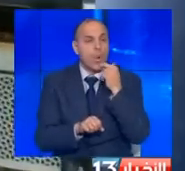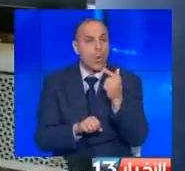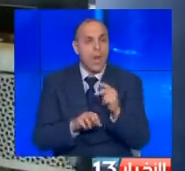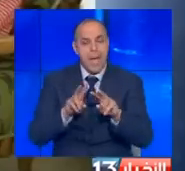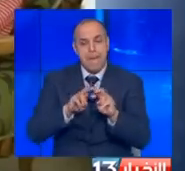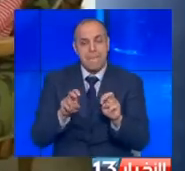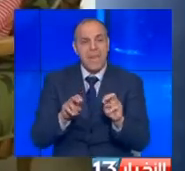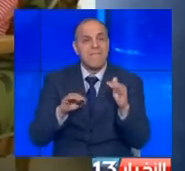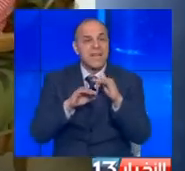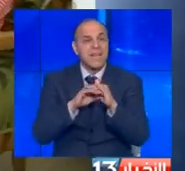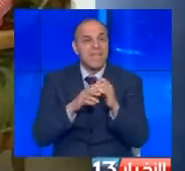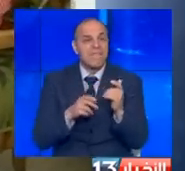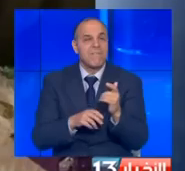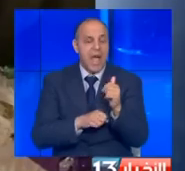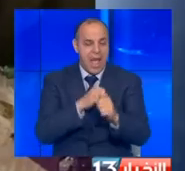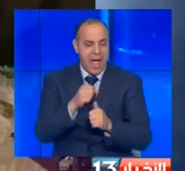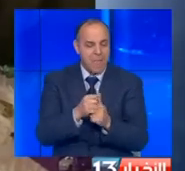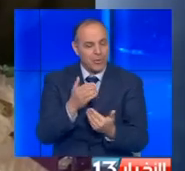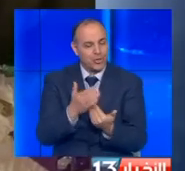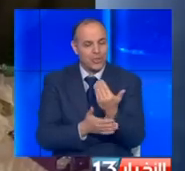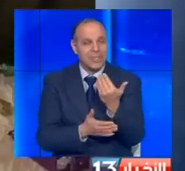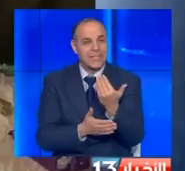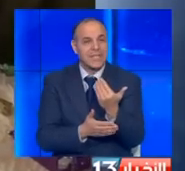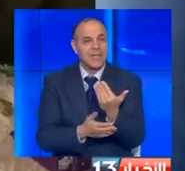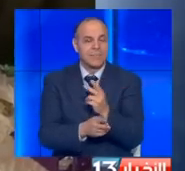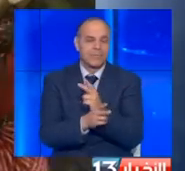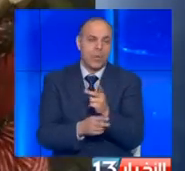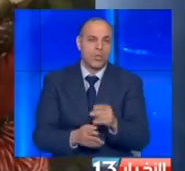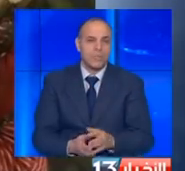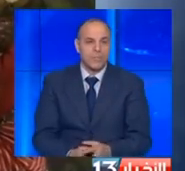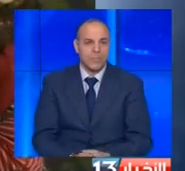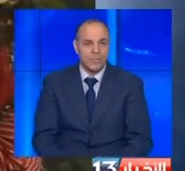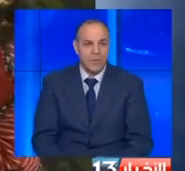يبحث الليله يختتم بها سنه اداريا يفتتح اخرى